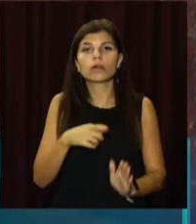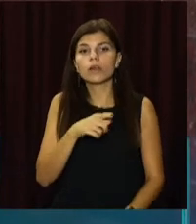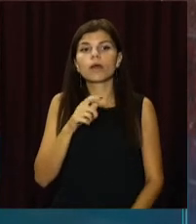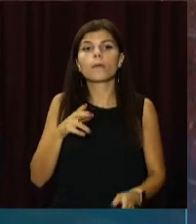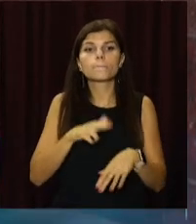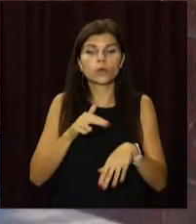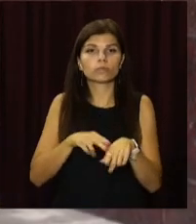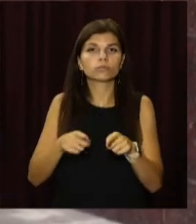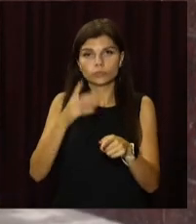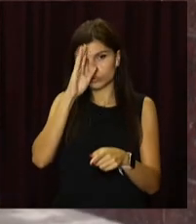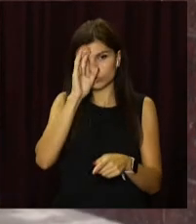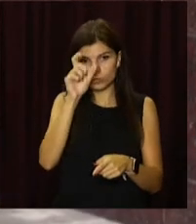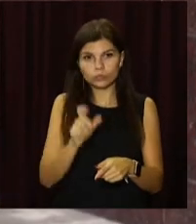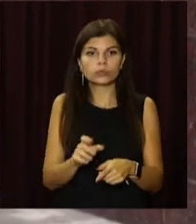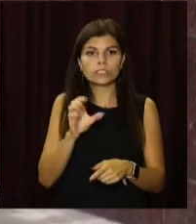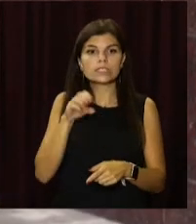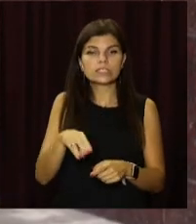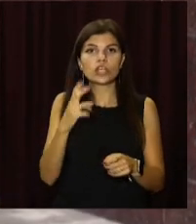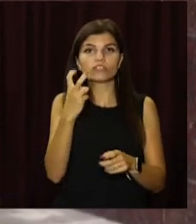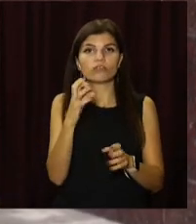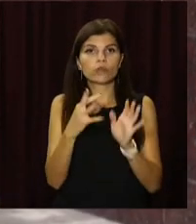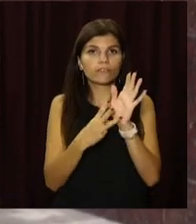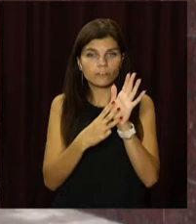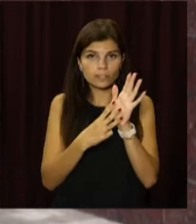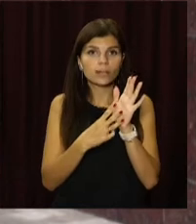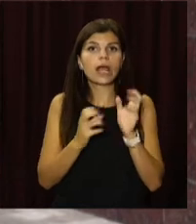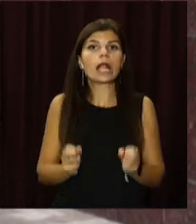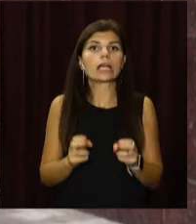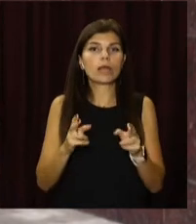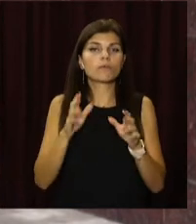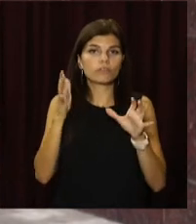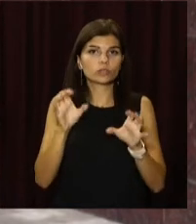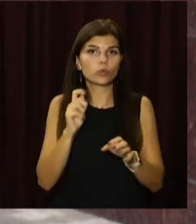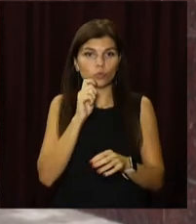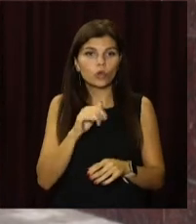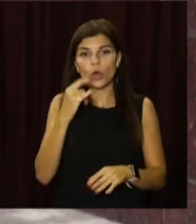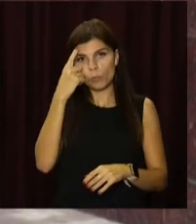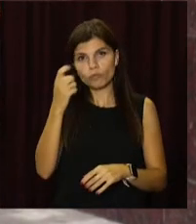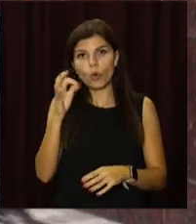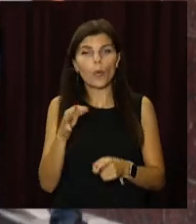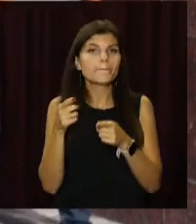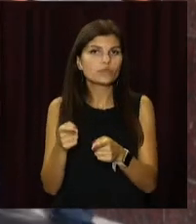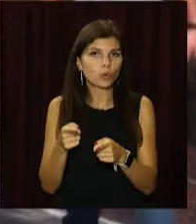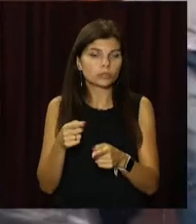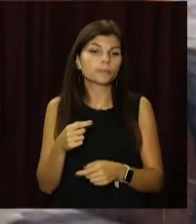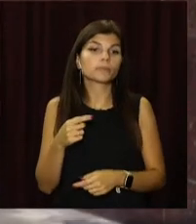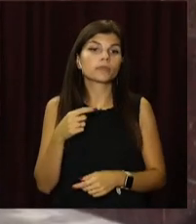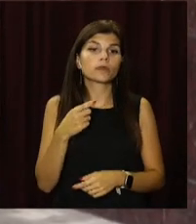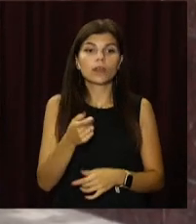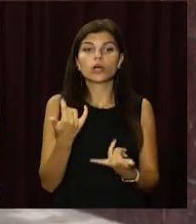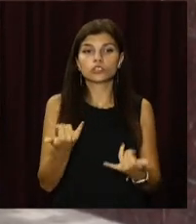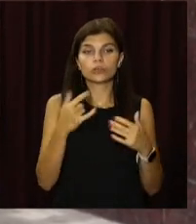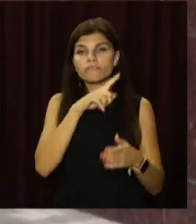Поліцейські затримали чоловіка в порядку статті 208 Кримінального процесуального кодексу України та повідомили йому про підозру. Наразі